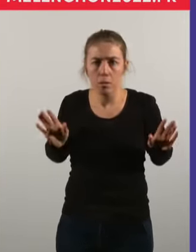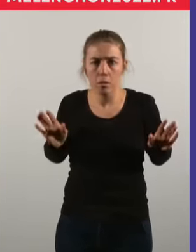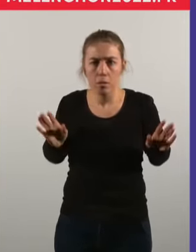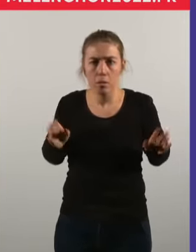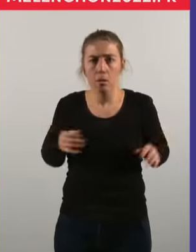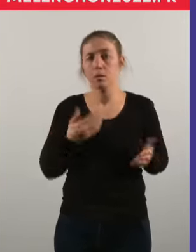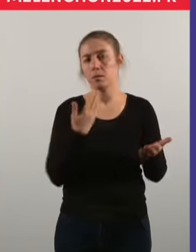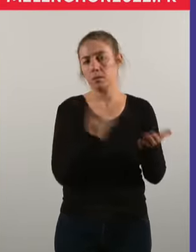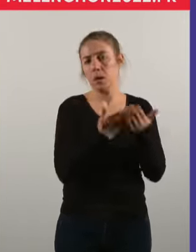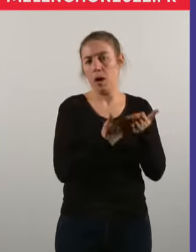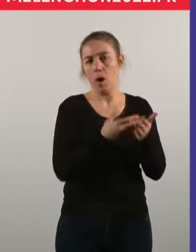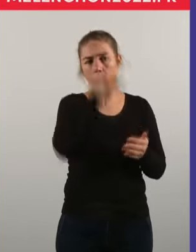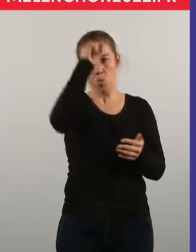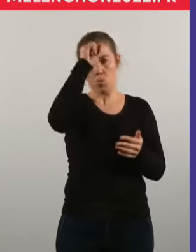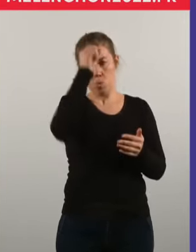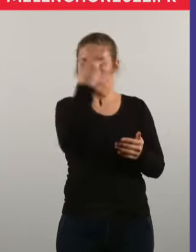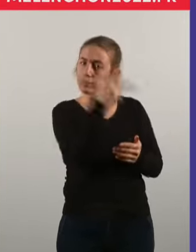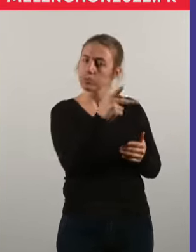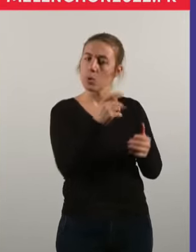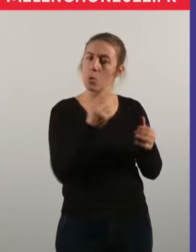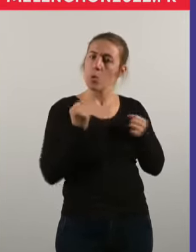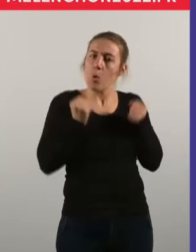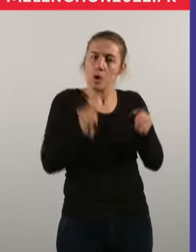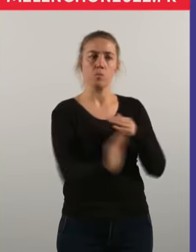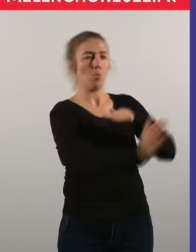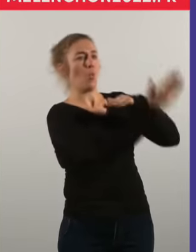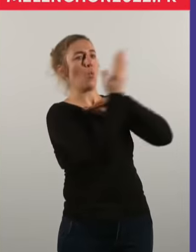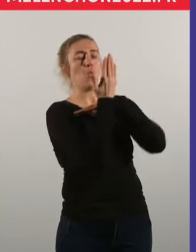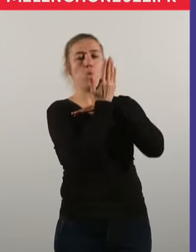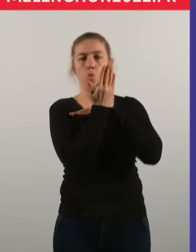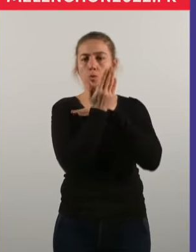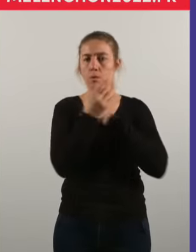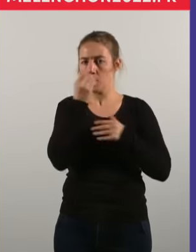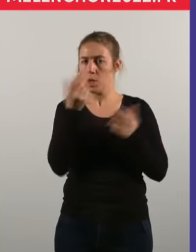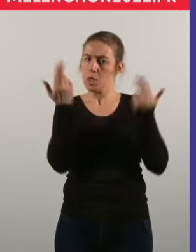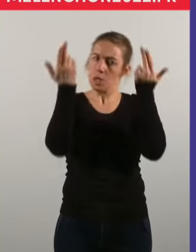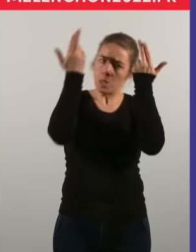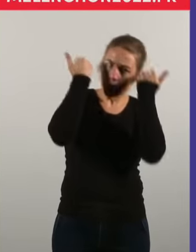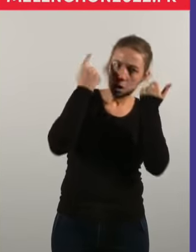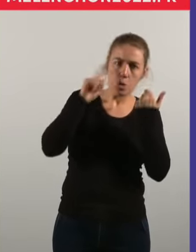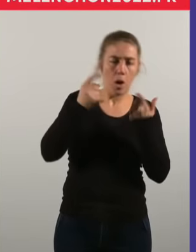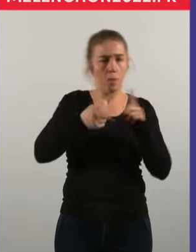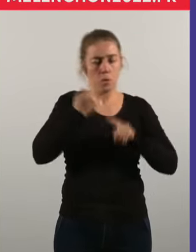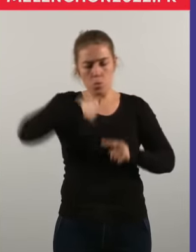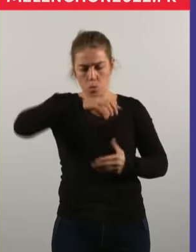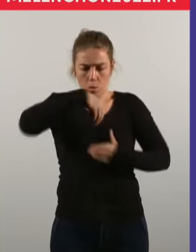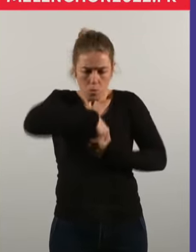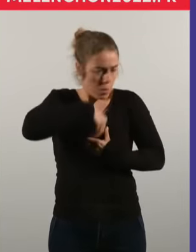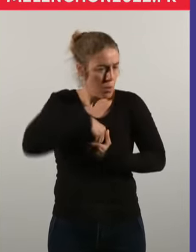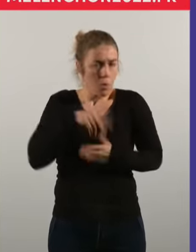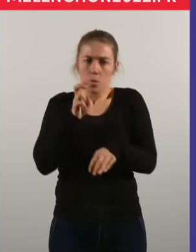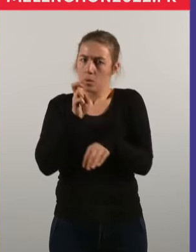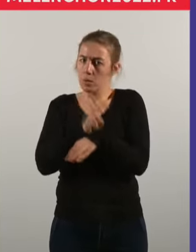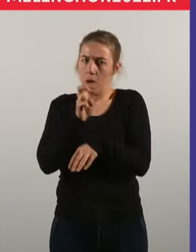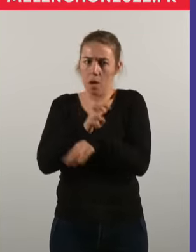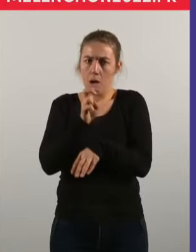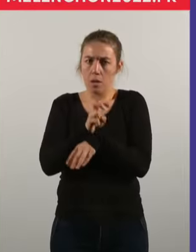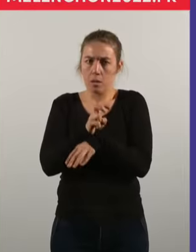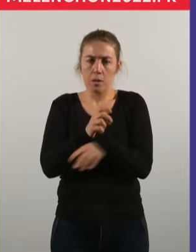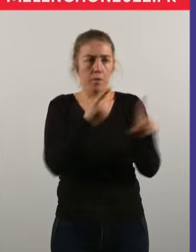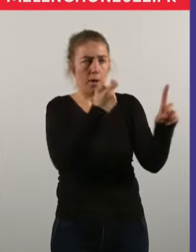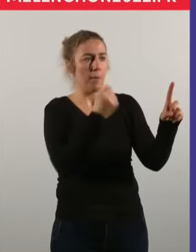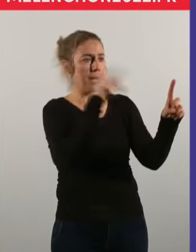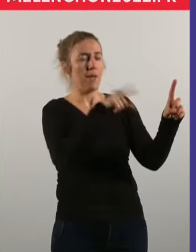Voilà la leçon de courage inflexible qu'il faut porter en nous, que nous donne cette